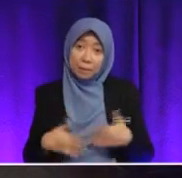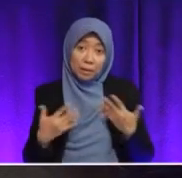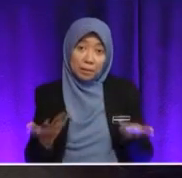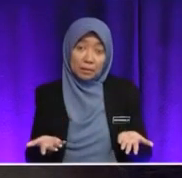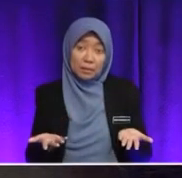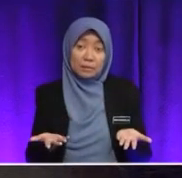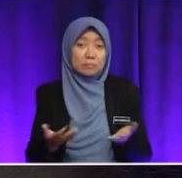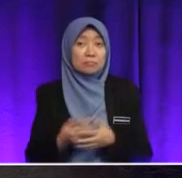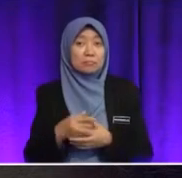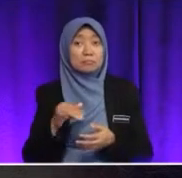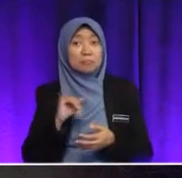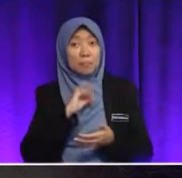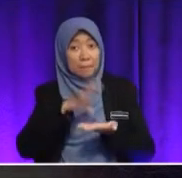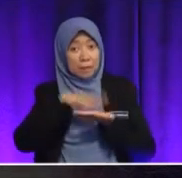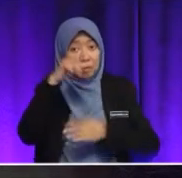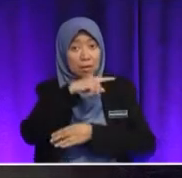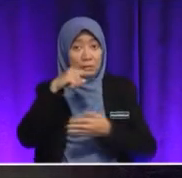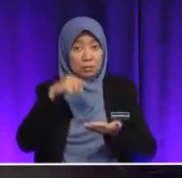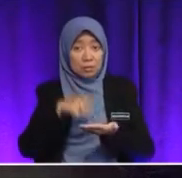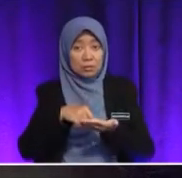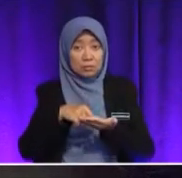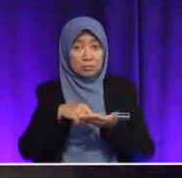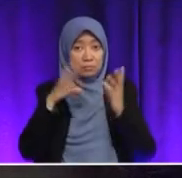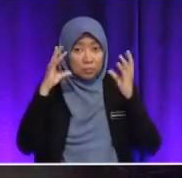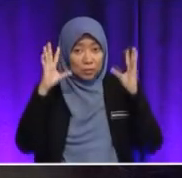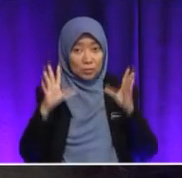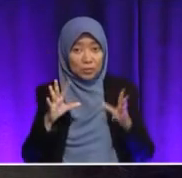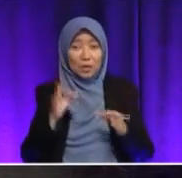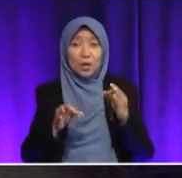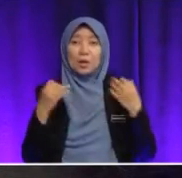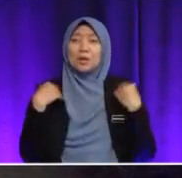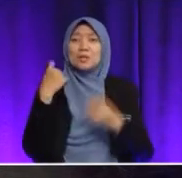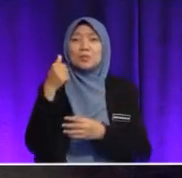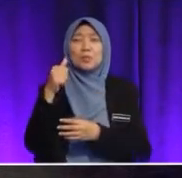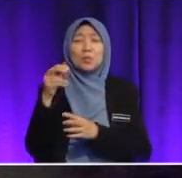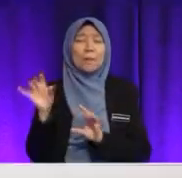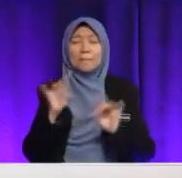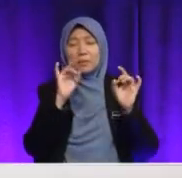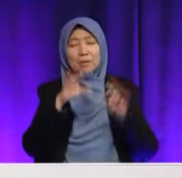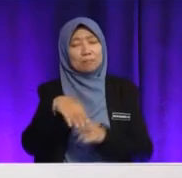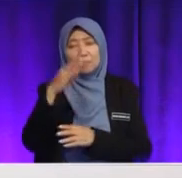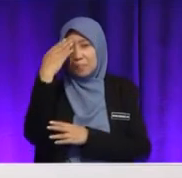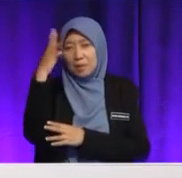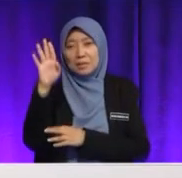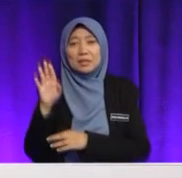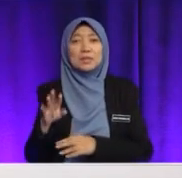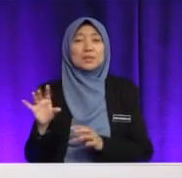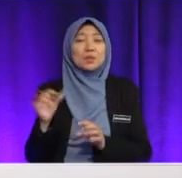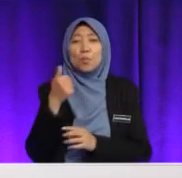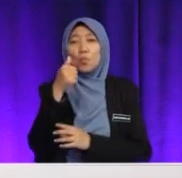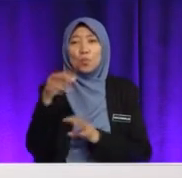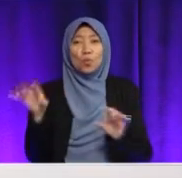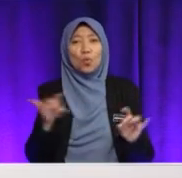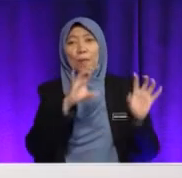vestasi saya bagi keseluruhan pembelajaran kita itu kalau saya Ada 10 bintang move enak bagi sonar ini Pulau Bintaro